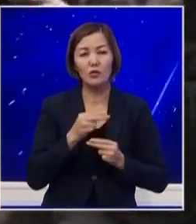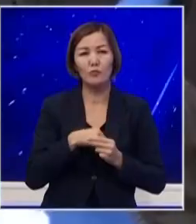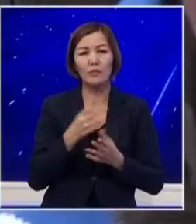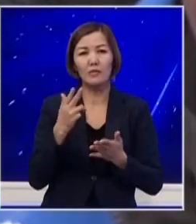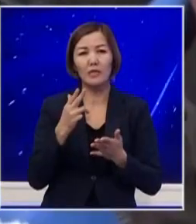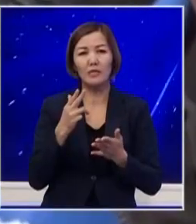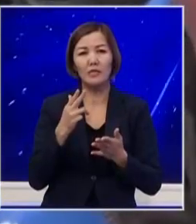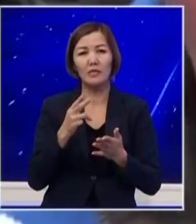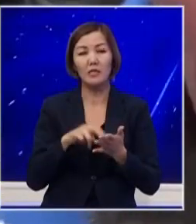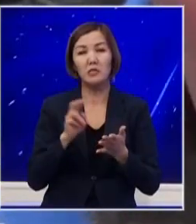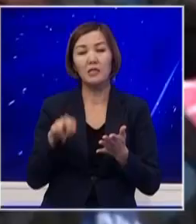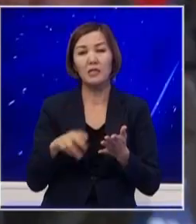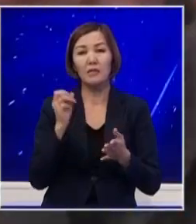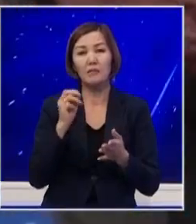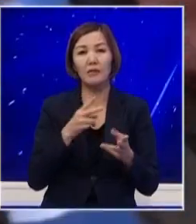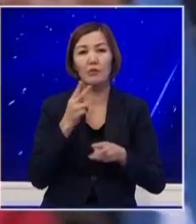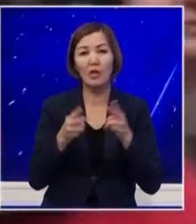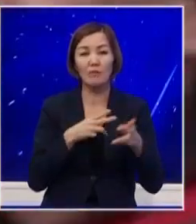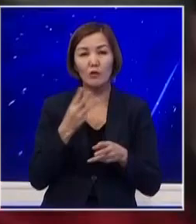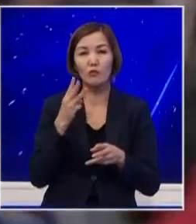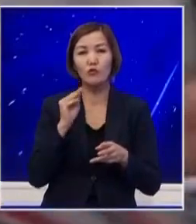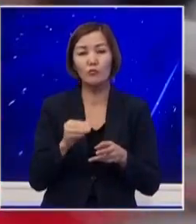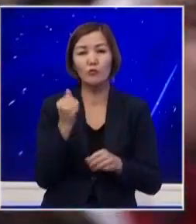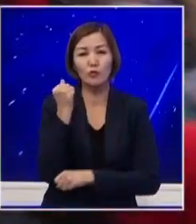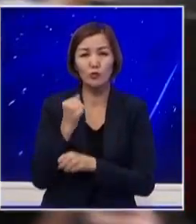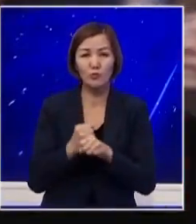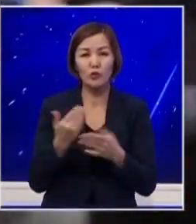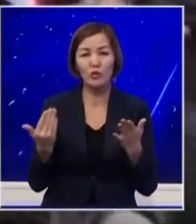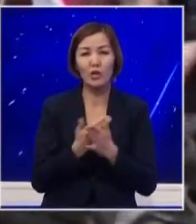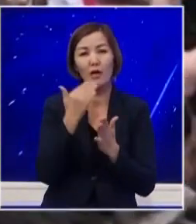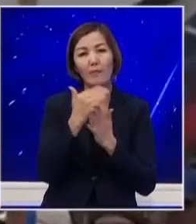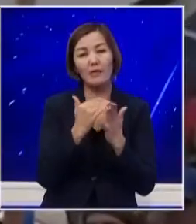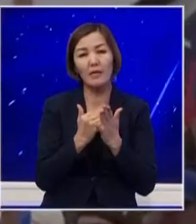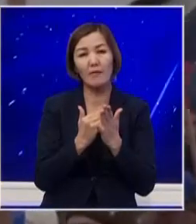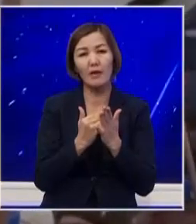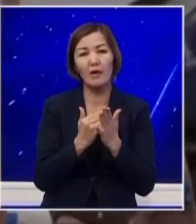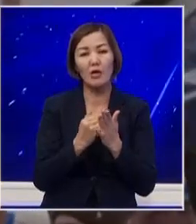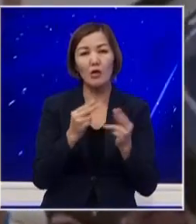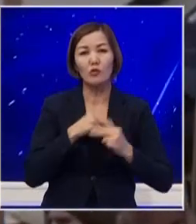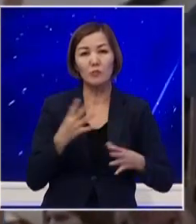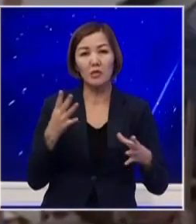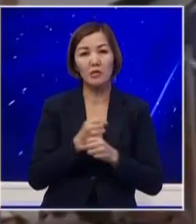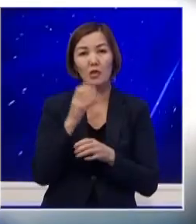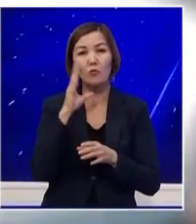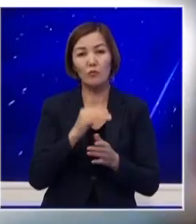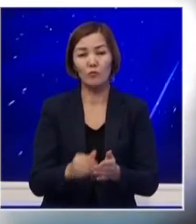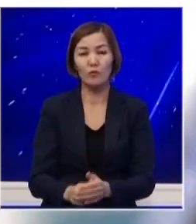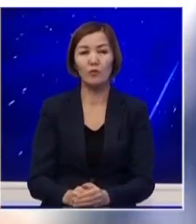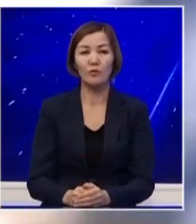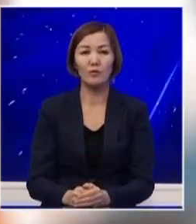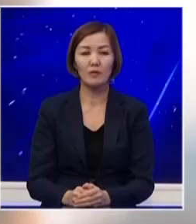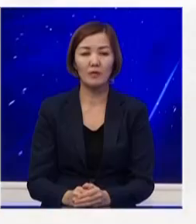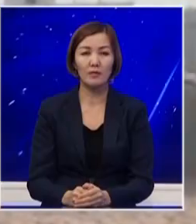бе деп шағымданады. Ал кейбір кәсіпорындарда 3000-ға жуық жұмысшы жаңа реформаға байланысты жұмыстан қысқарылуы мүмкін.